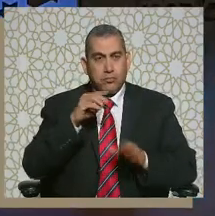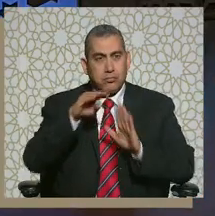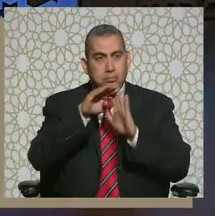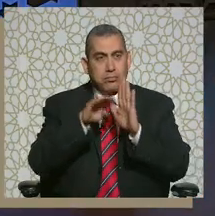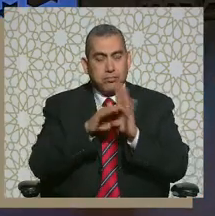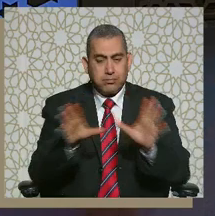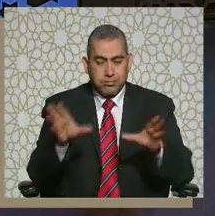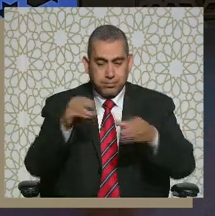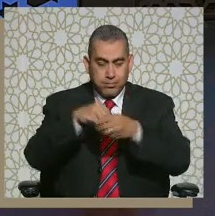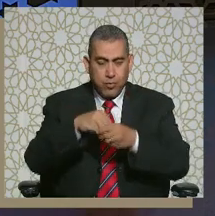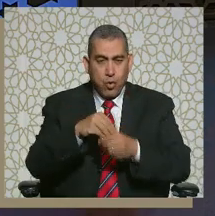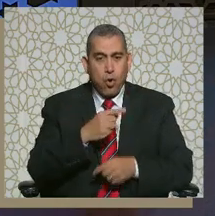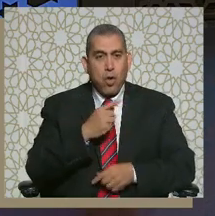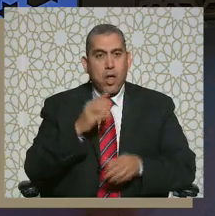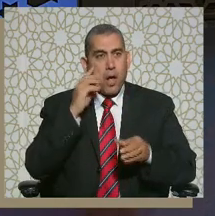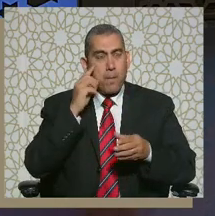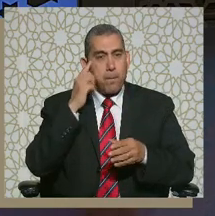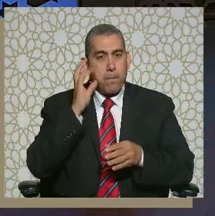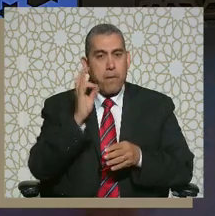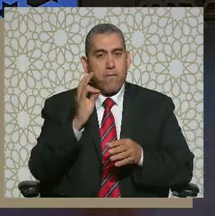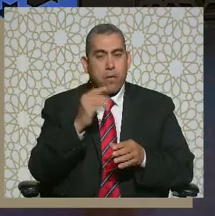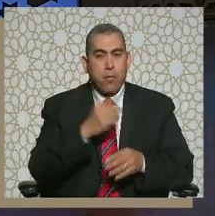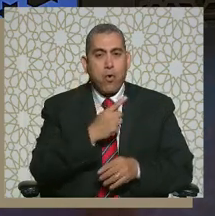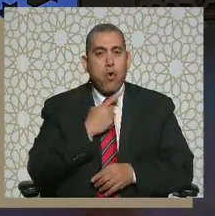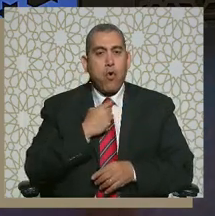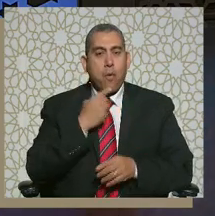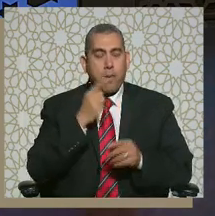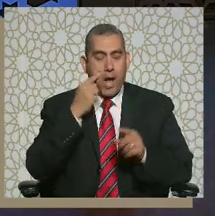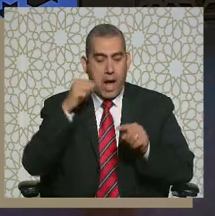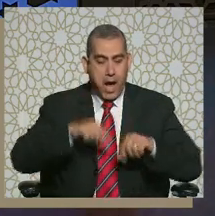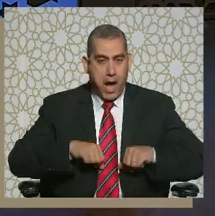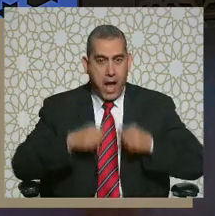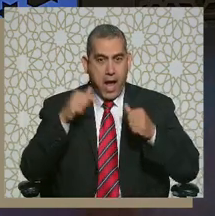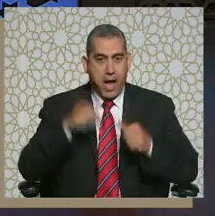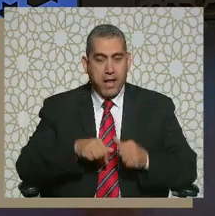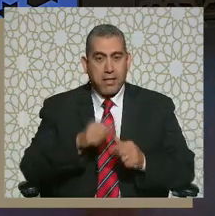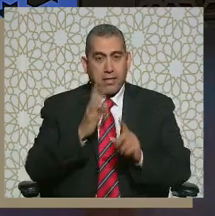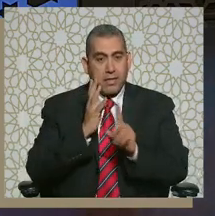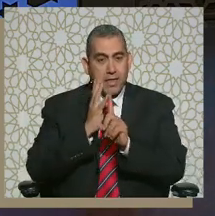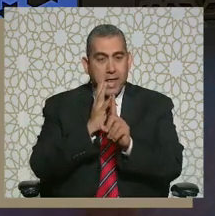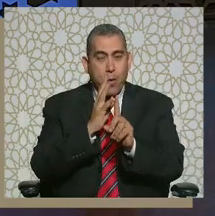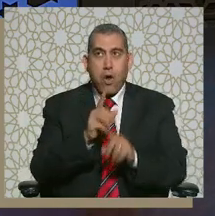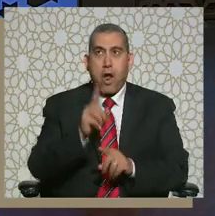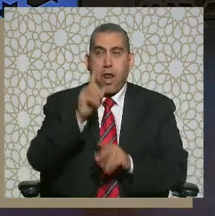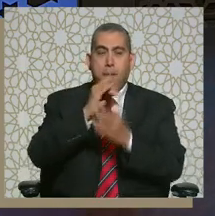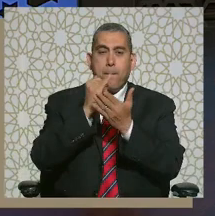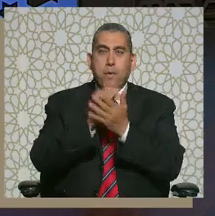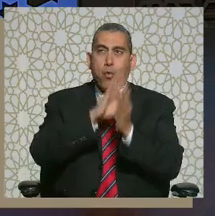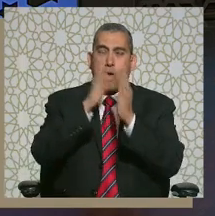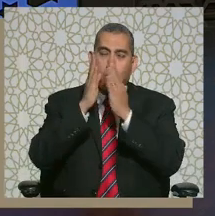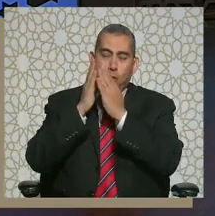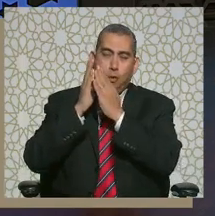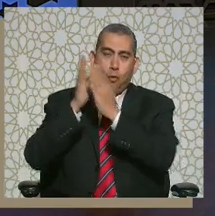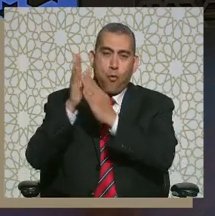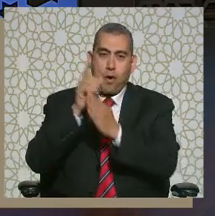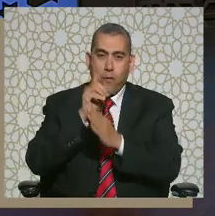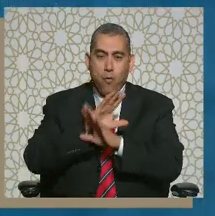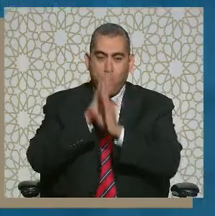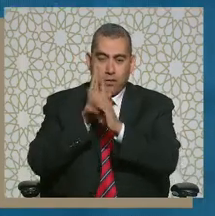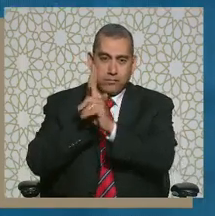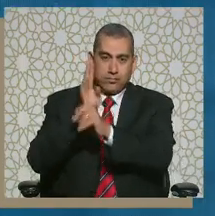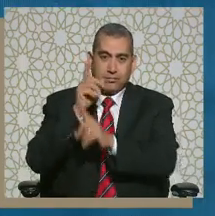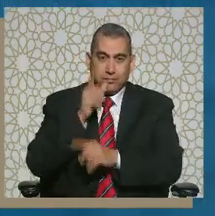مفهوم حب الحياه التوكل على الله سبحانه وتعالى مش فكره